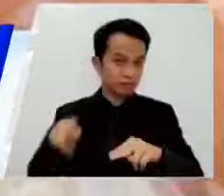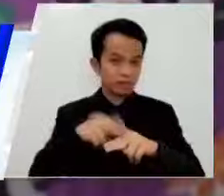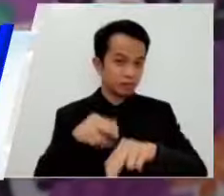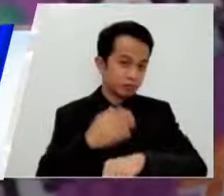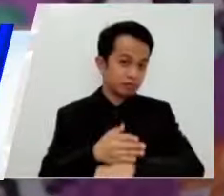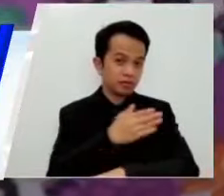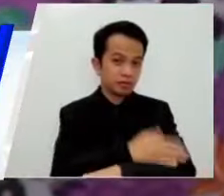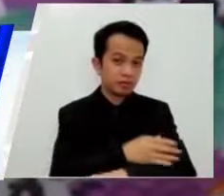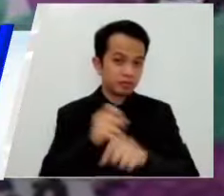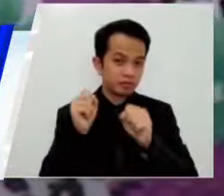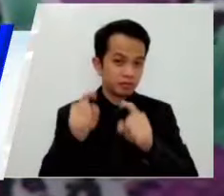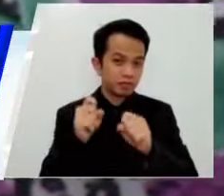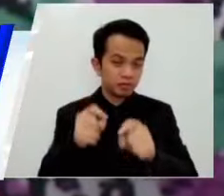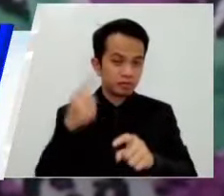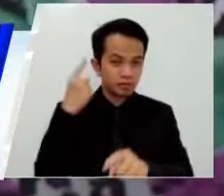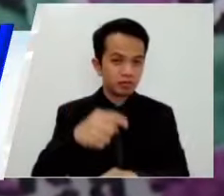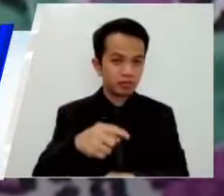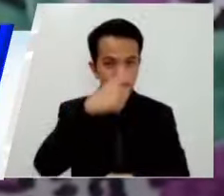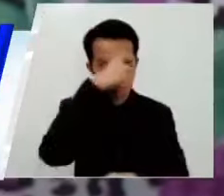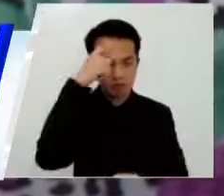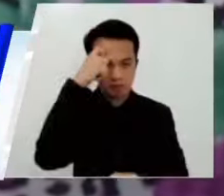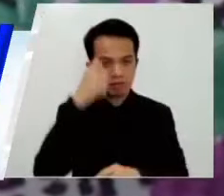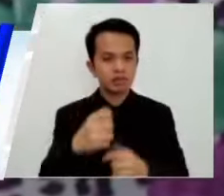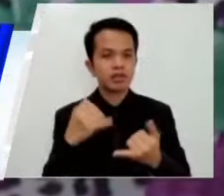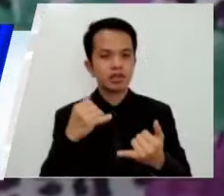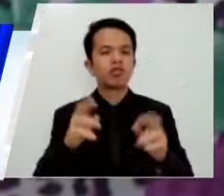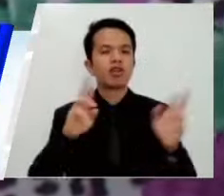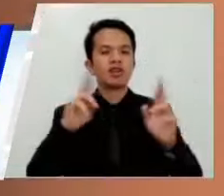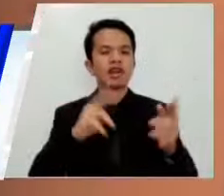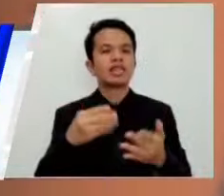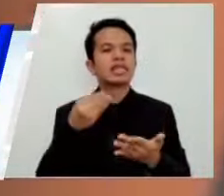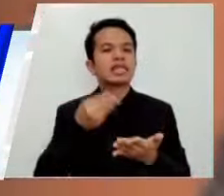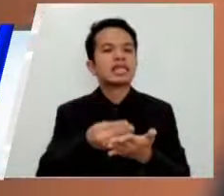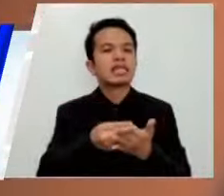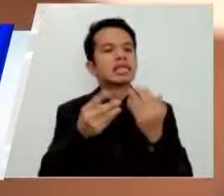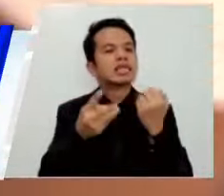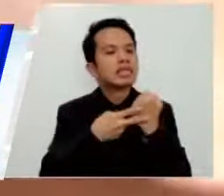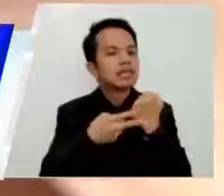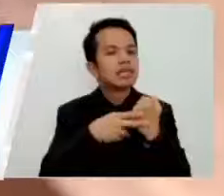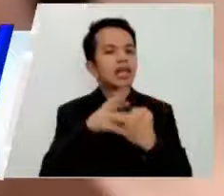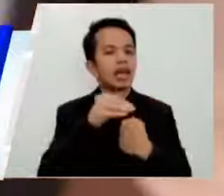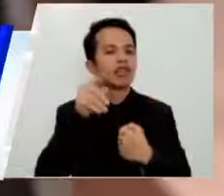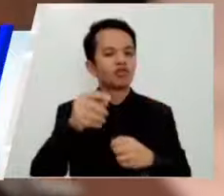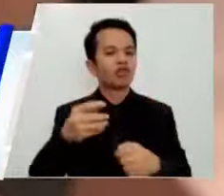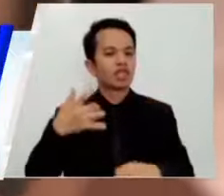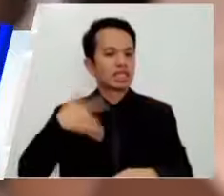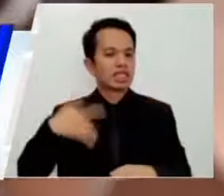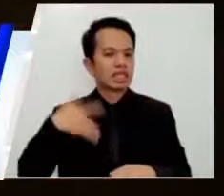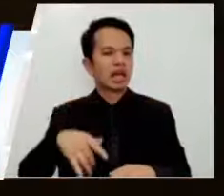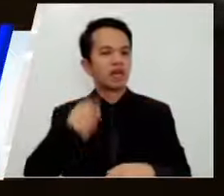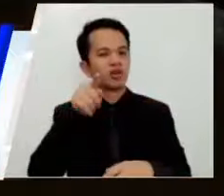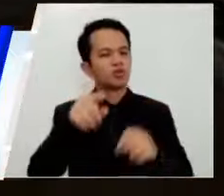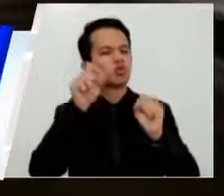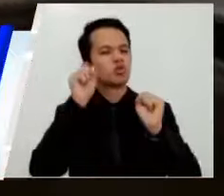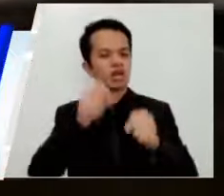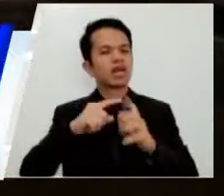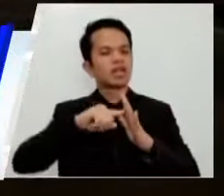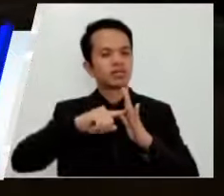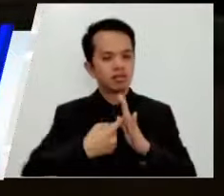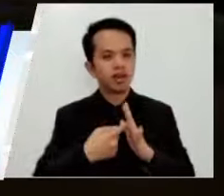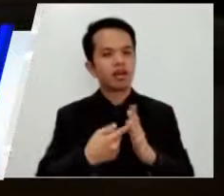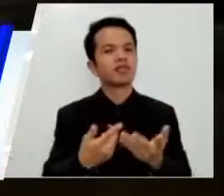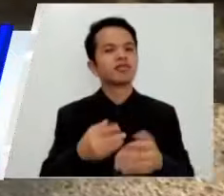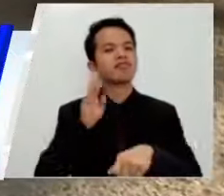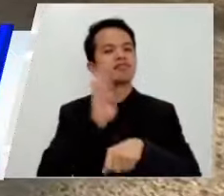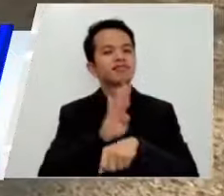2024, i-ready nyo lang ang puhunan at diskarte nyo dahil pwedeng-pwede nyo nang simulan ang business na